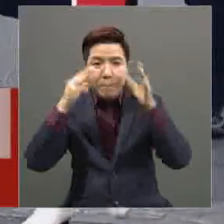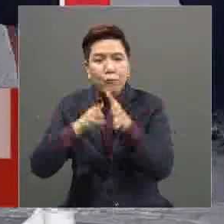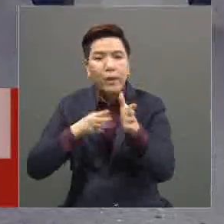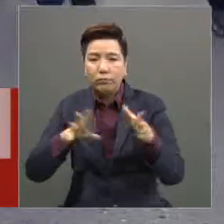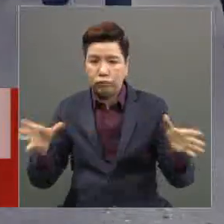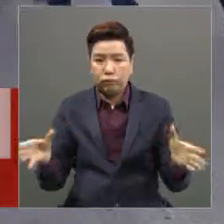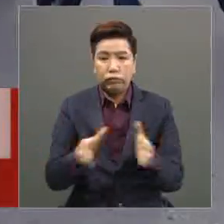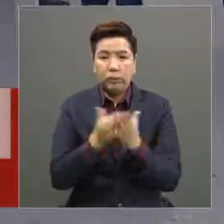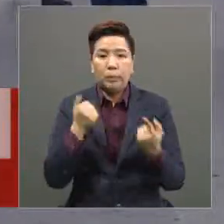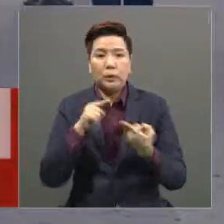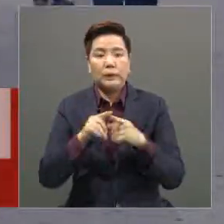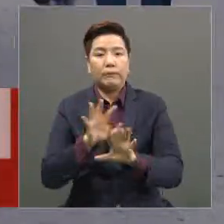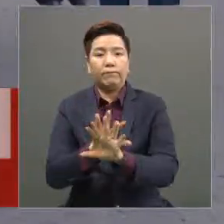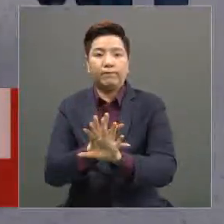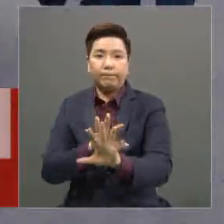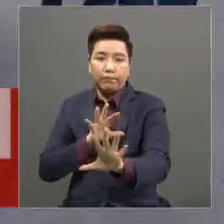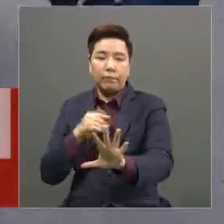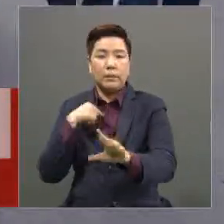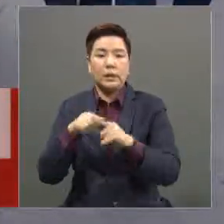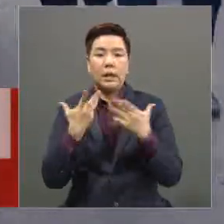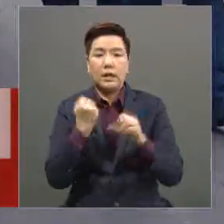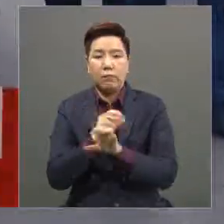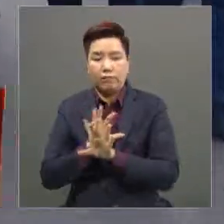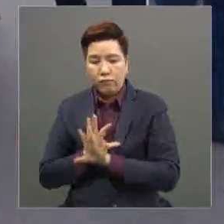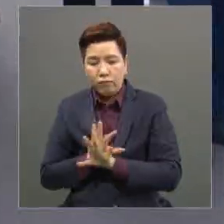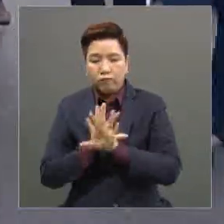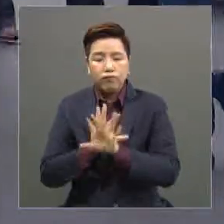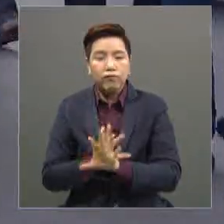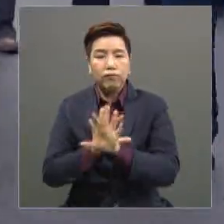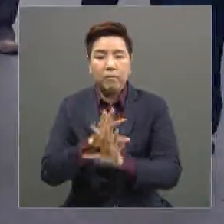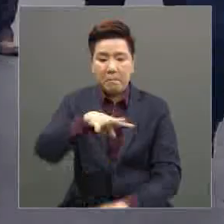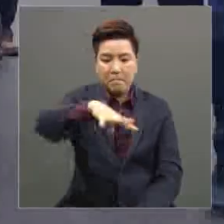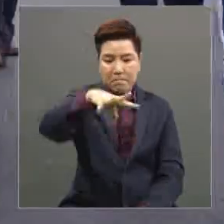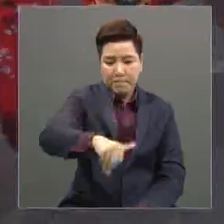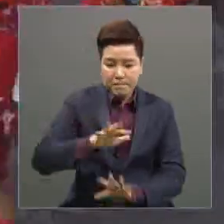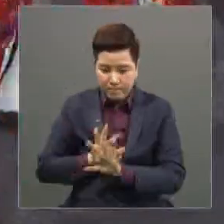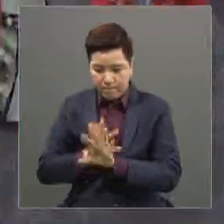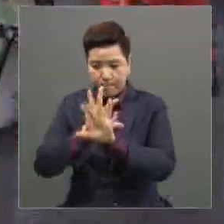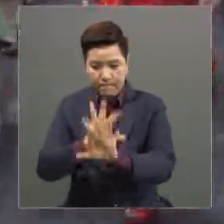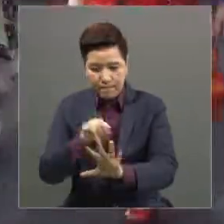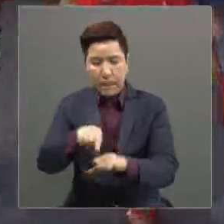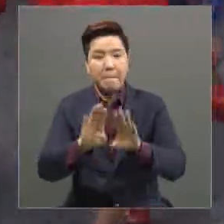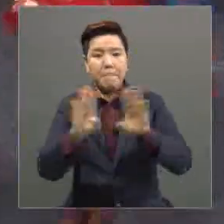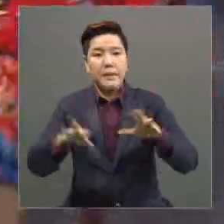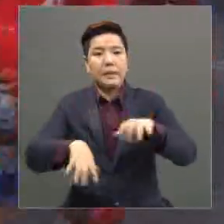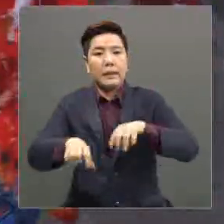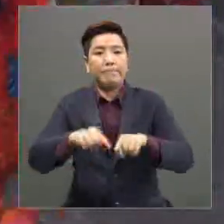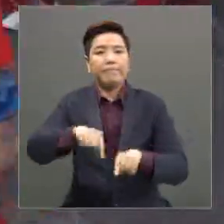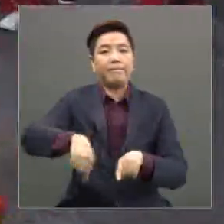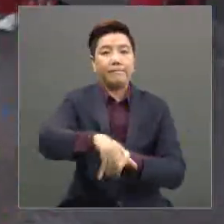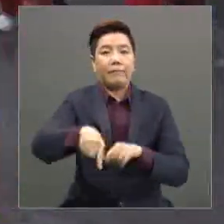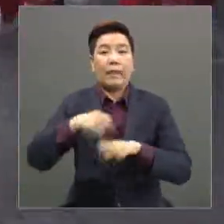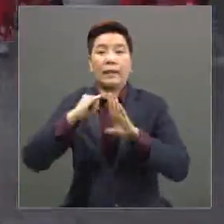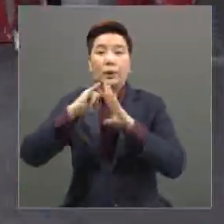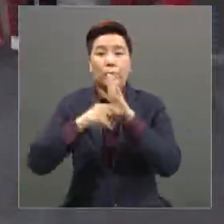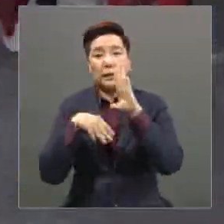ครับมีการจัดขบวนแห่ยิ่งใหญ่ครับเคลื่อนไปที่ลานคนเมืองเทศบาลสกลนครนะครับซึ่งเป็นสถานที่จัดงานโดยท่านผู้ว่า